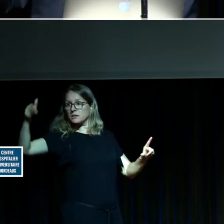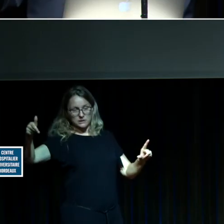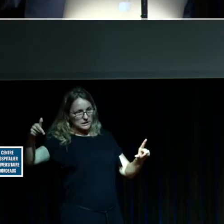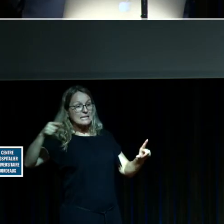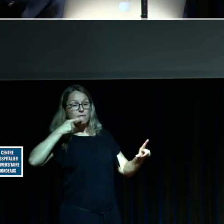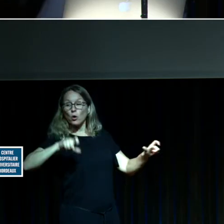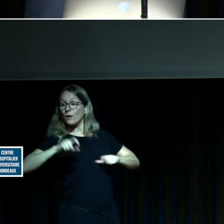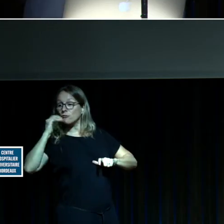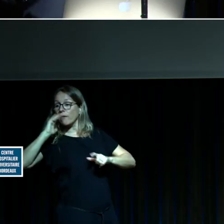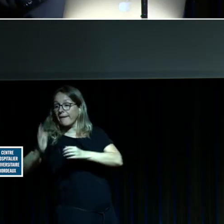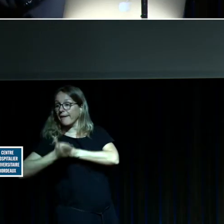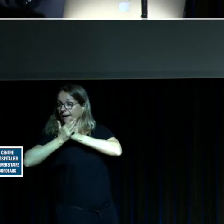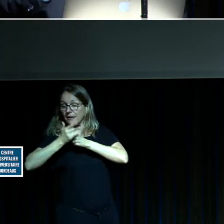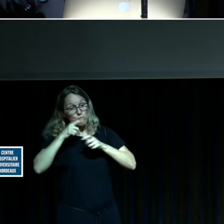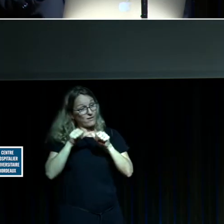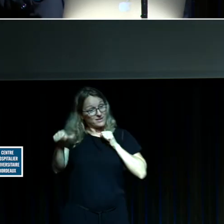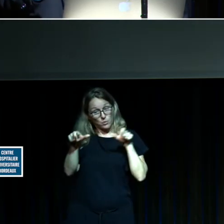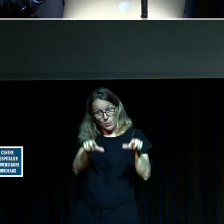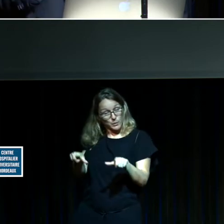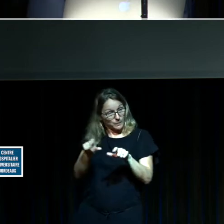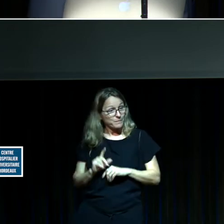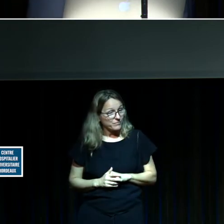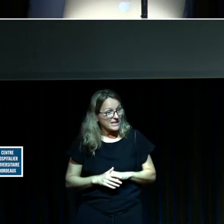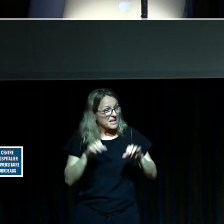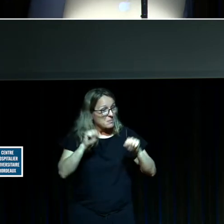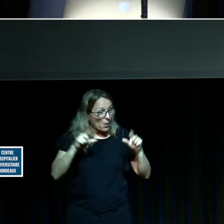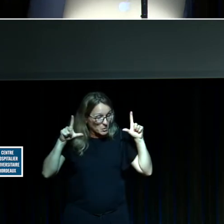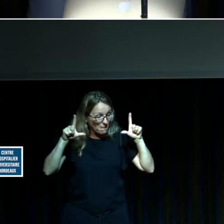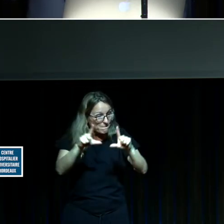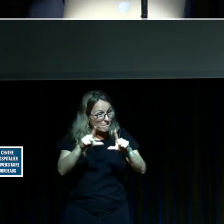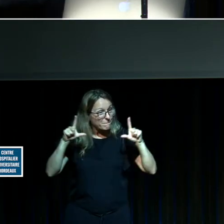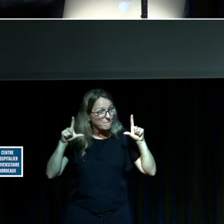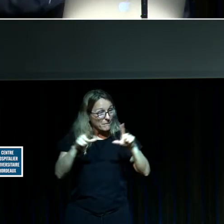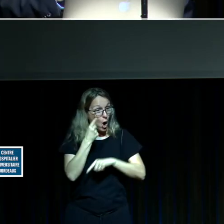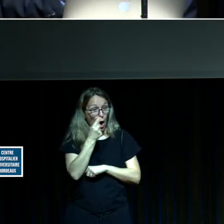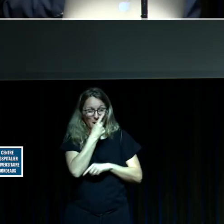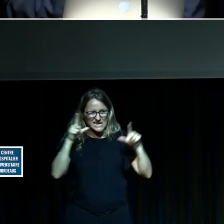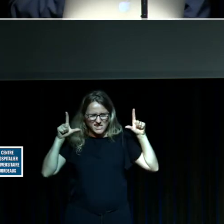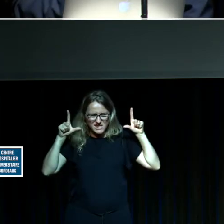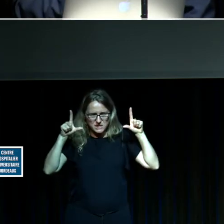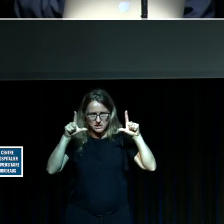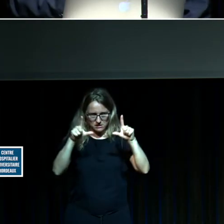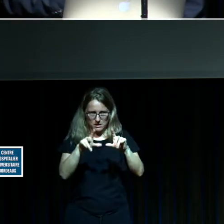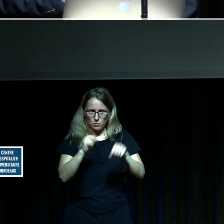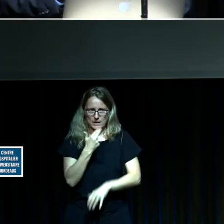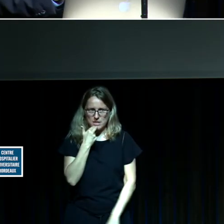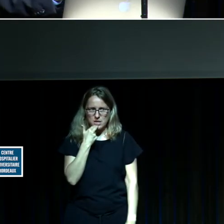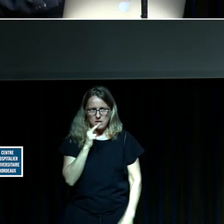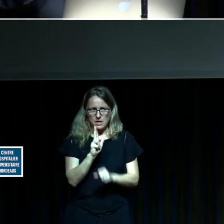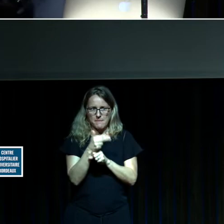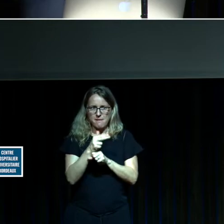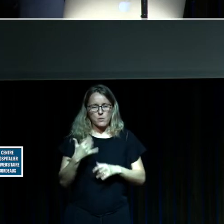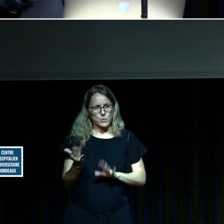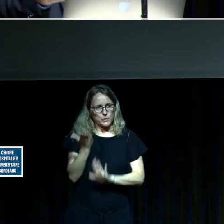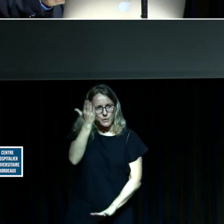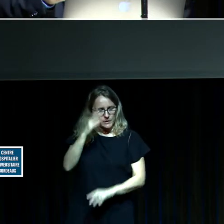mon collègue urgentiste, d'examiner à distance le patient. Je peux même zoomer pour voir la taille de sa pupille. Hein. La caméra est vraiment très, très performante. Donc,